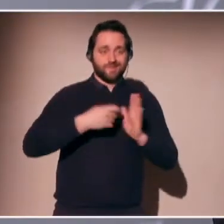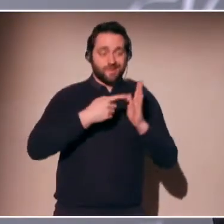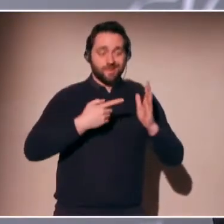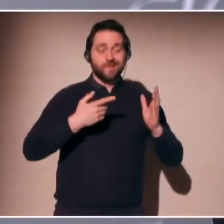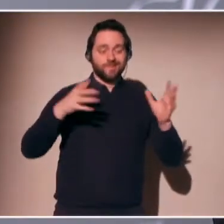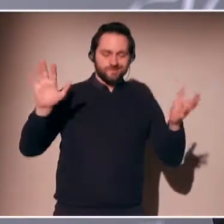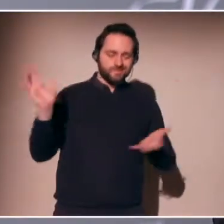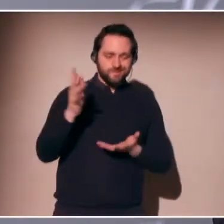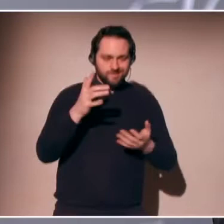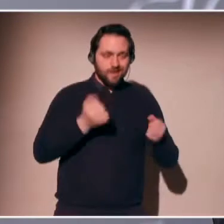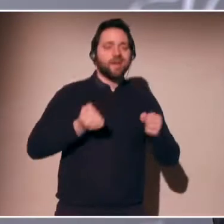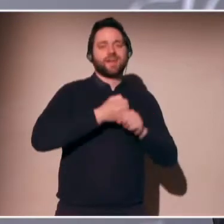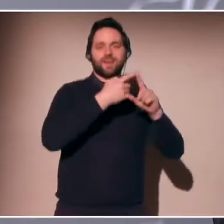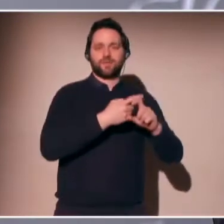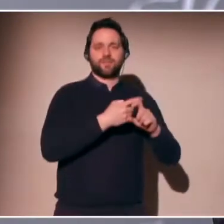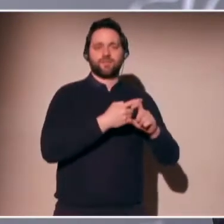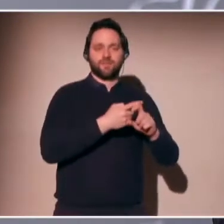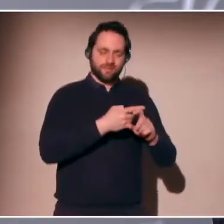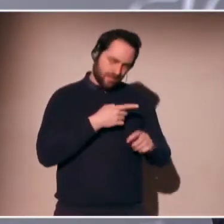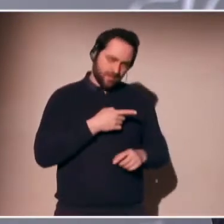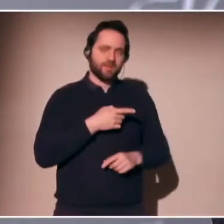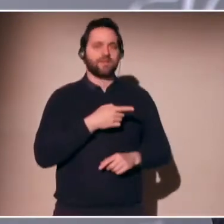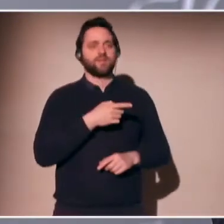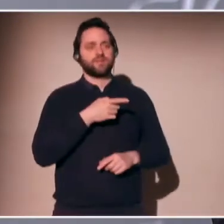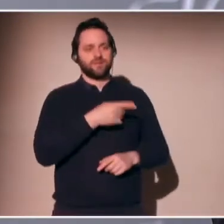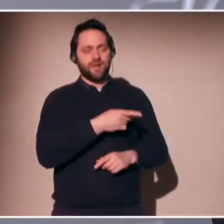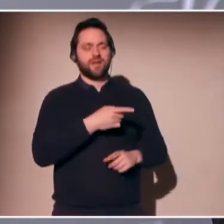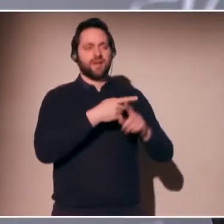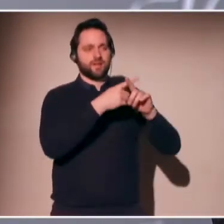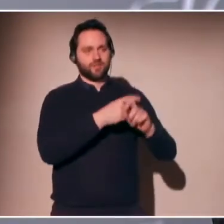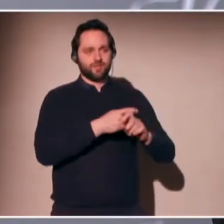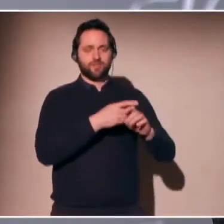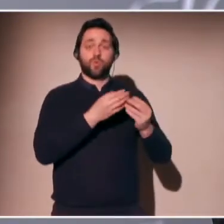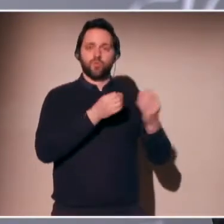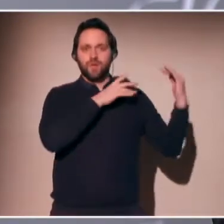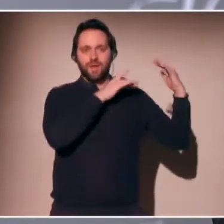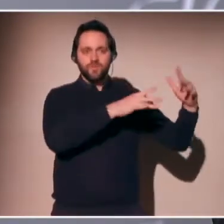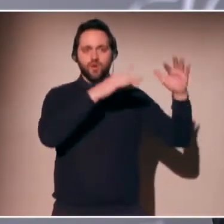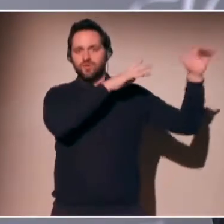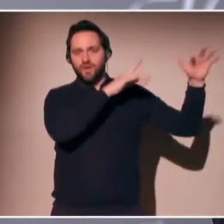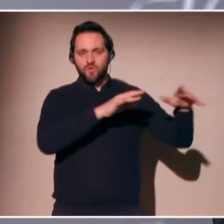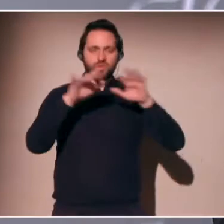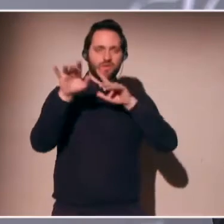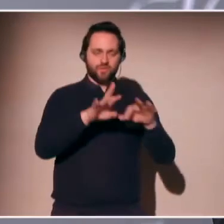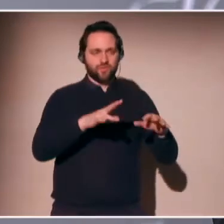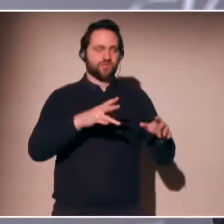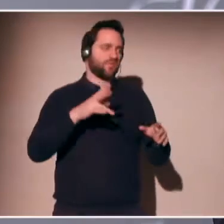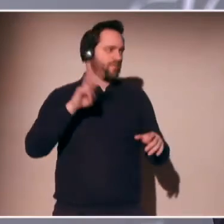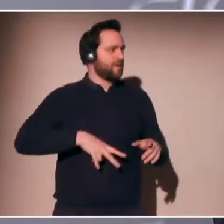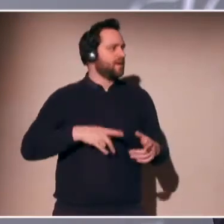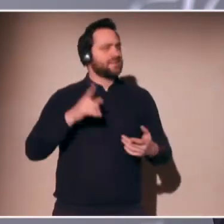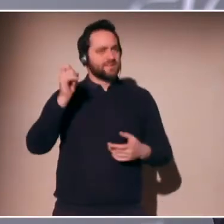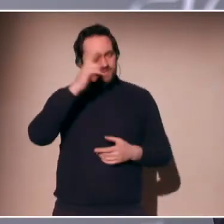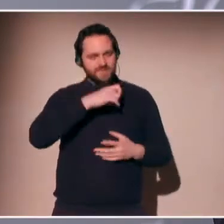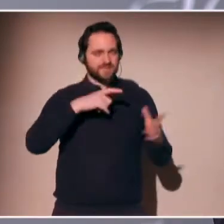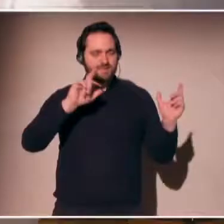toutes ces influences sur l'algorithme. Il est extrêmement difficile de les identifier tant que les choses ne se sont pas